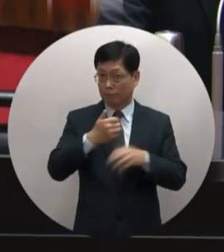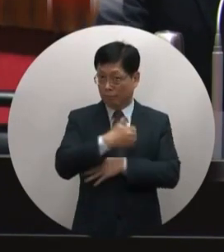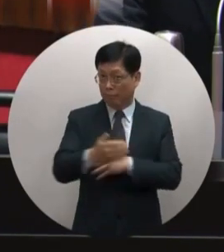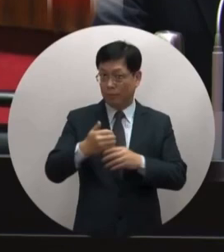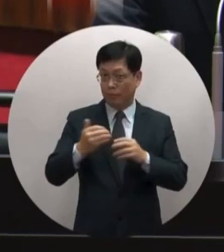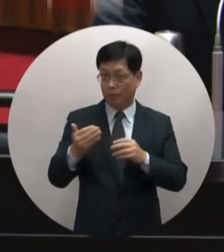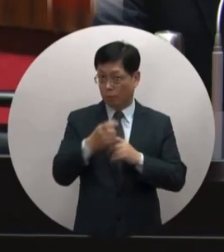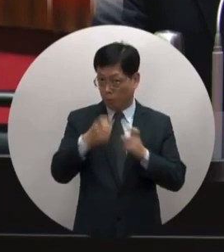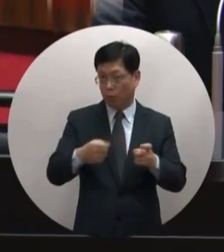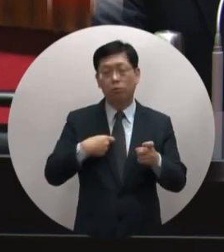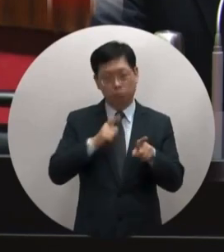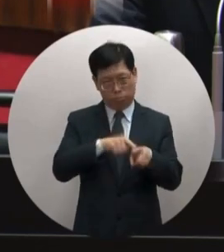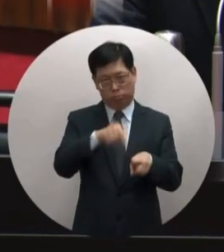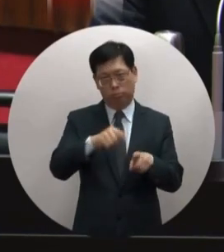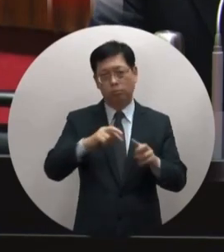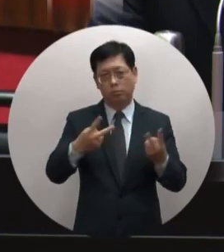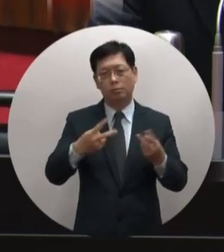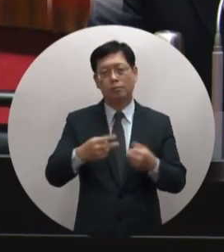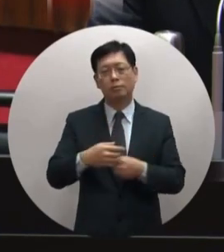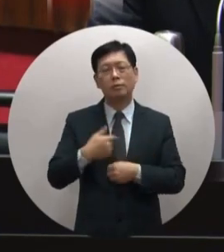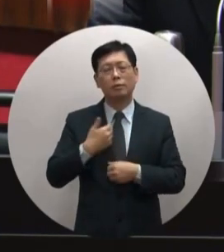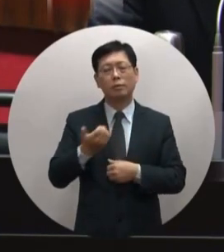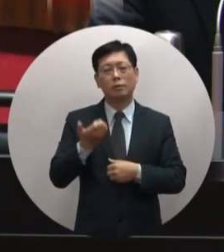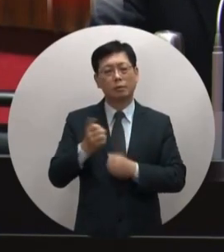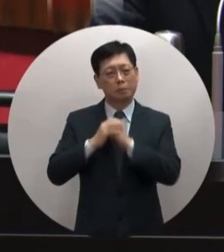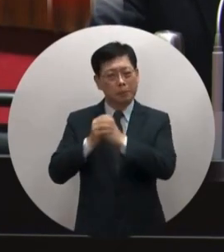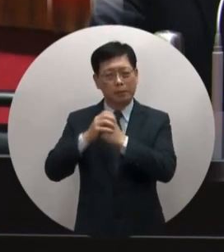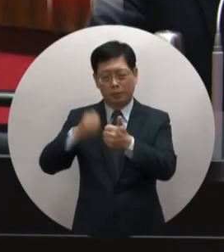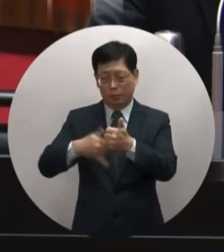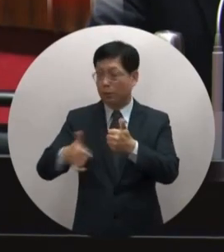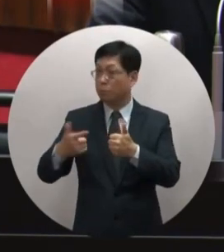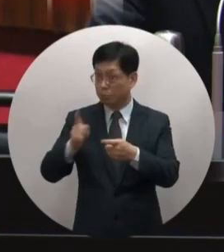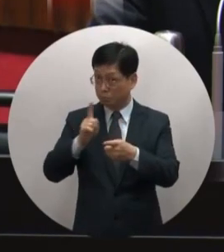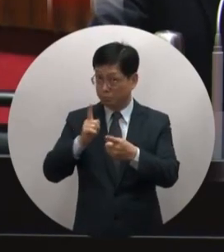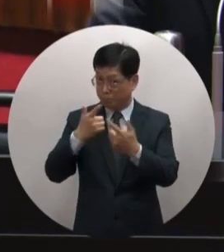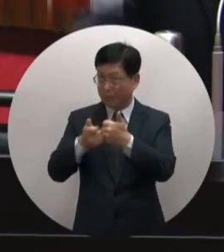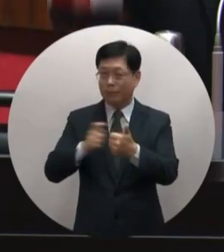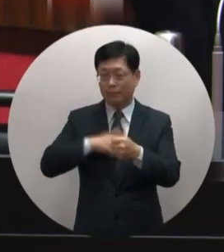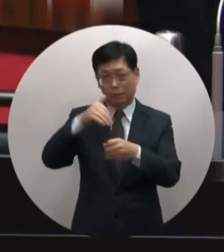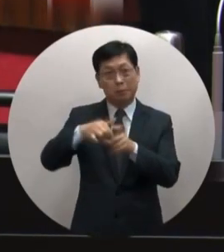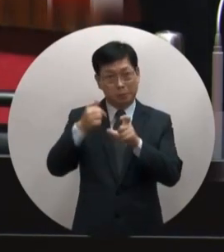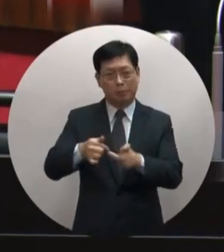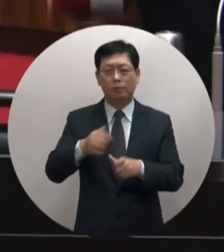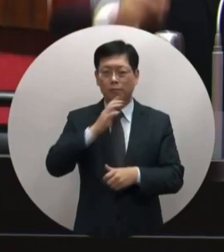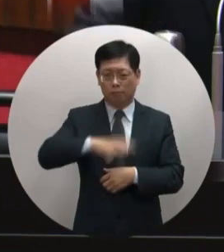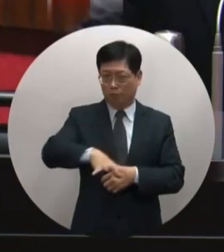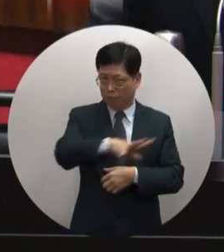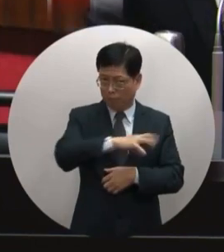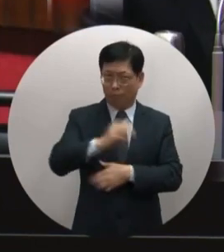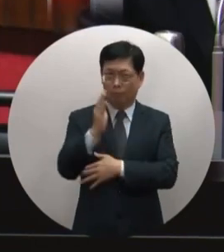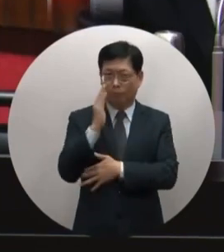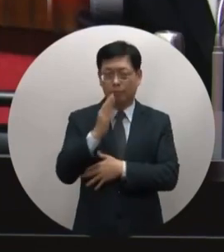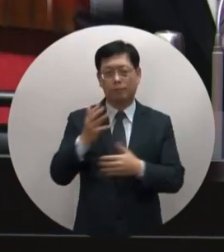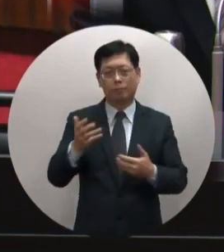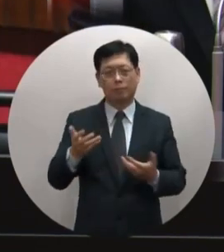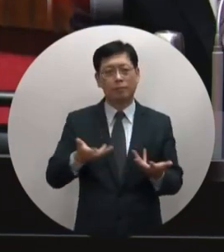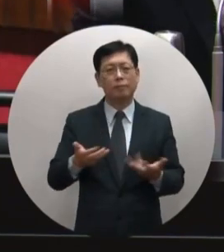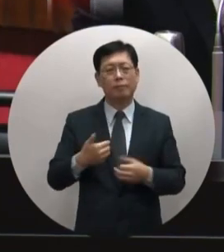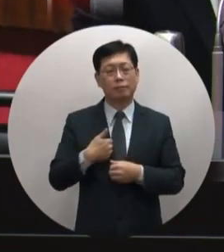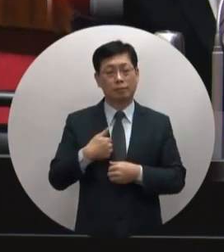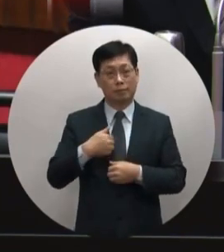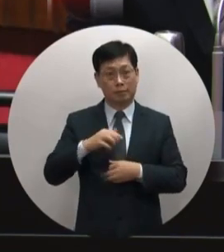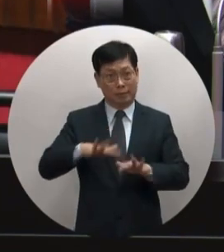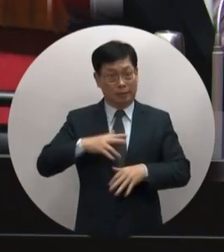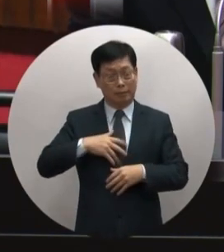這樣所以剛才拜託這個委員其實不是為你的選區而已是為整個國家現在這個機